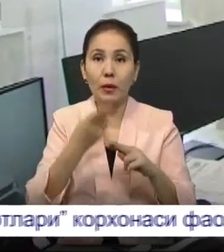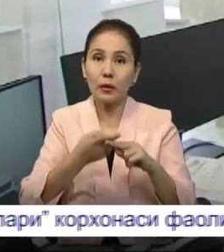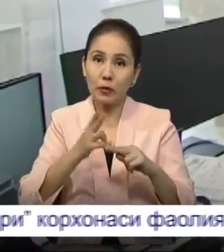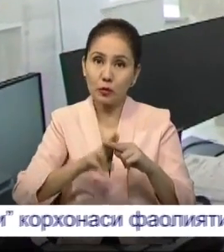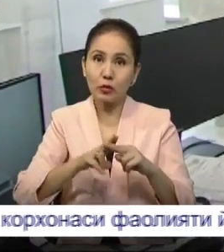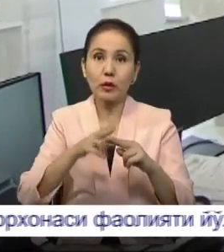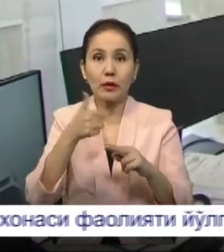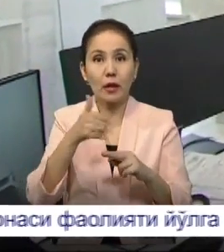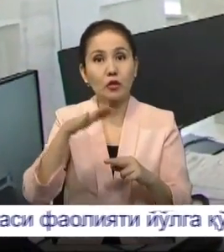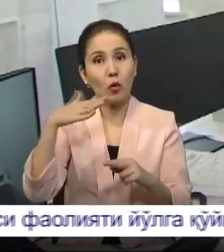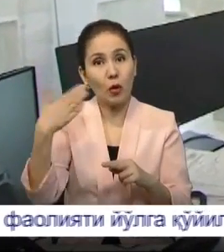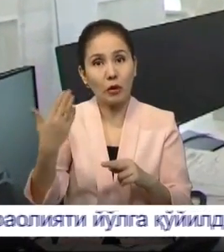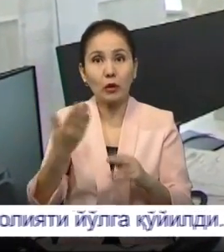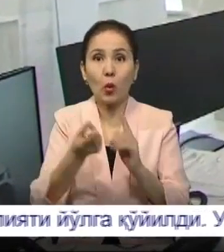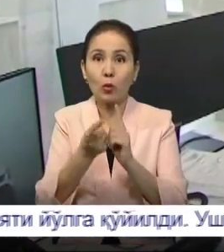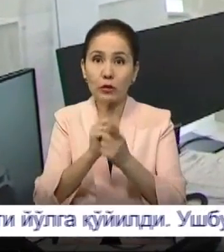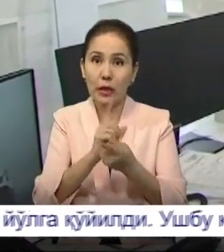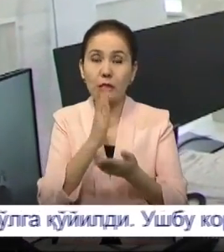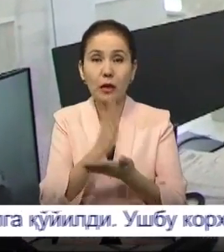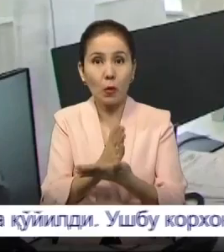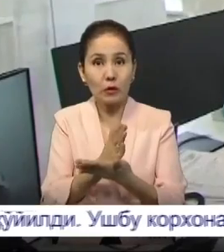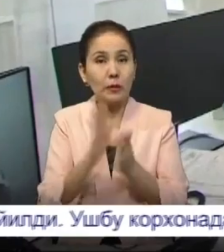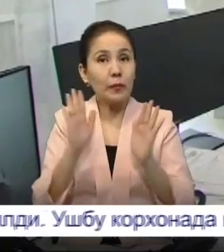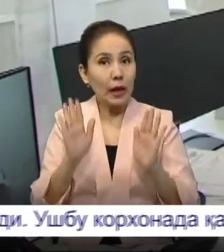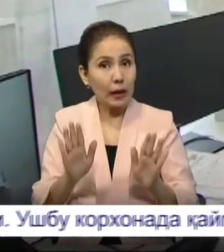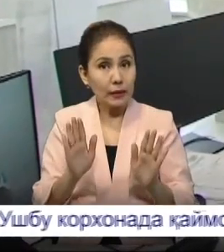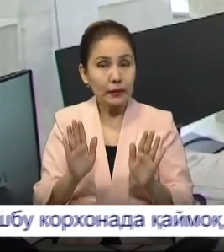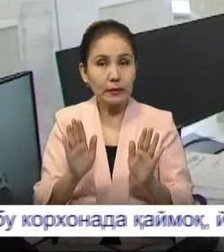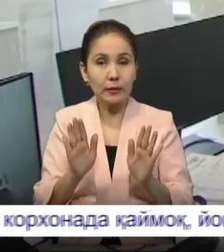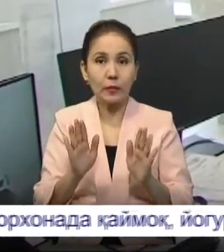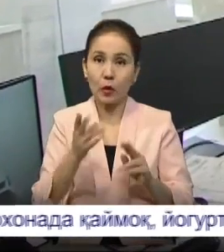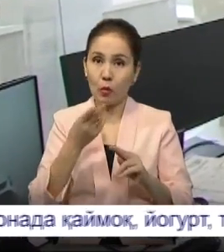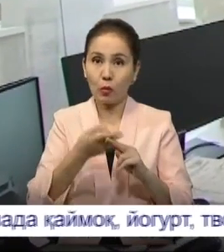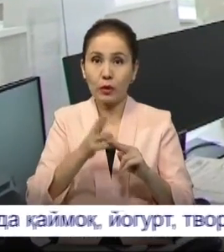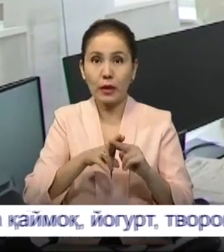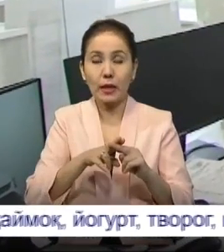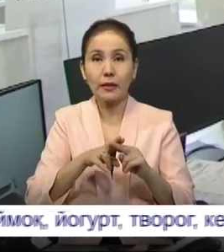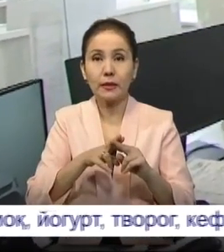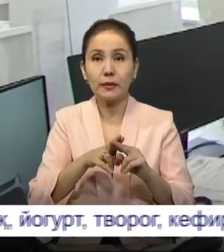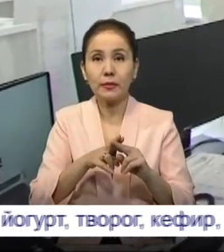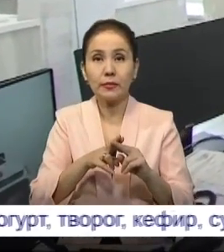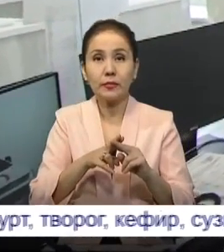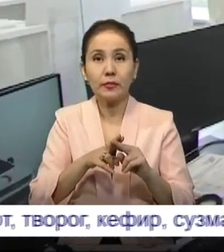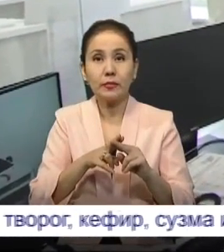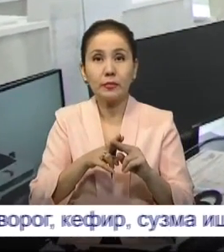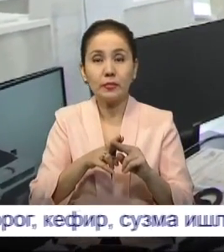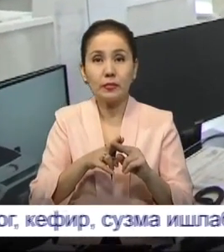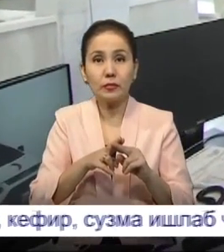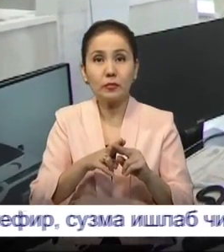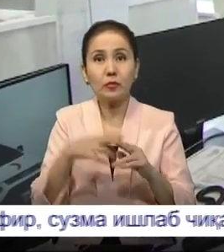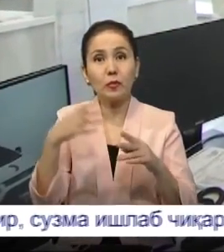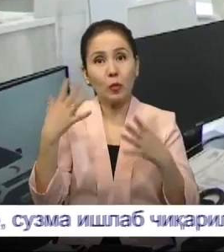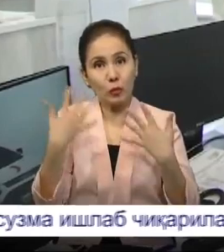mashinaqangi yaxshi tomonlarga o'zgarishlar bor. Lekin u degani nima deydi,